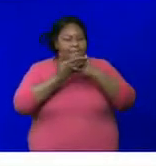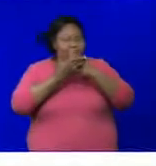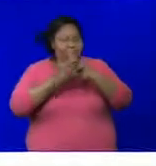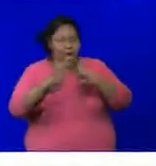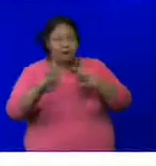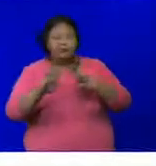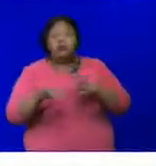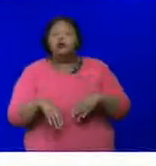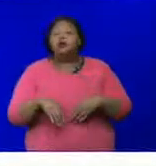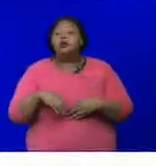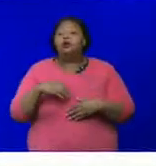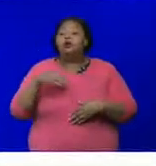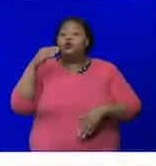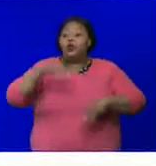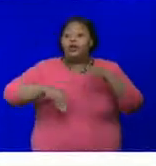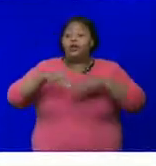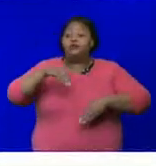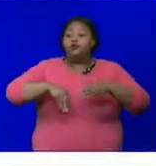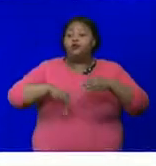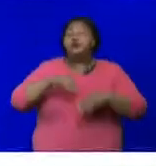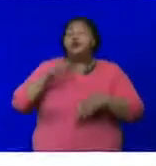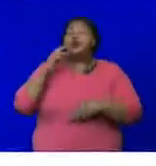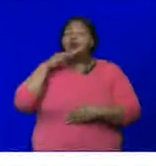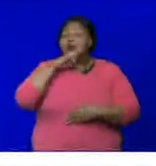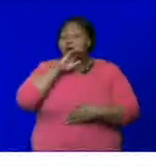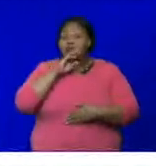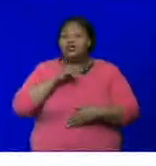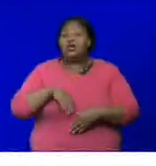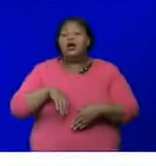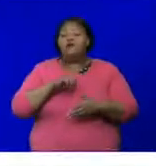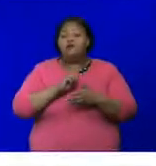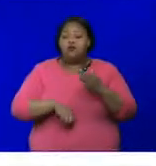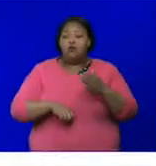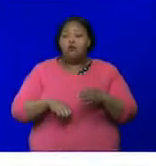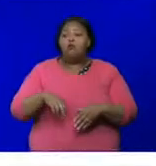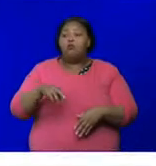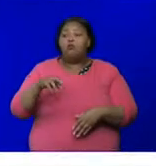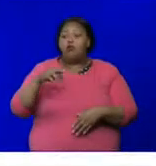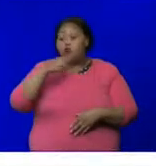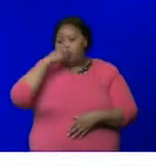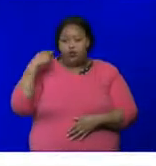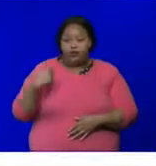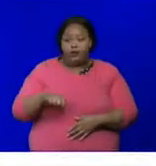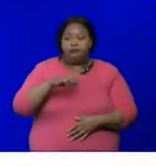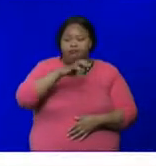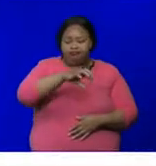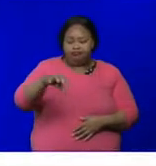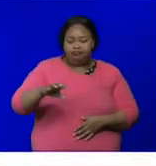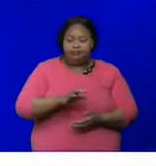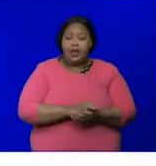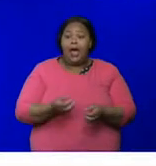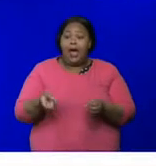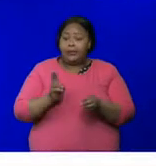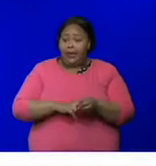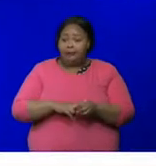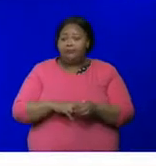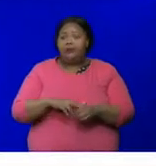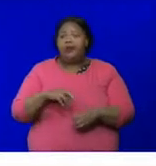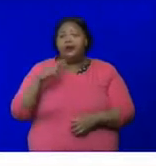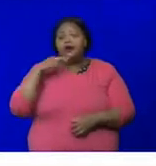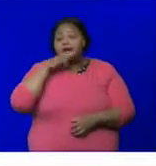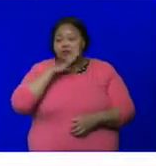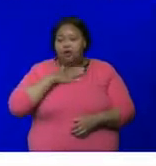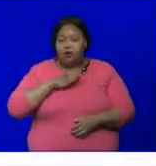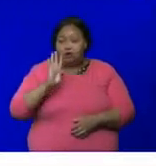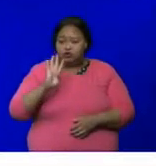letine delive le-Ukraine. Lokunye lokuhloswe live le-Russia ngalelikhetho kutsi bantfu labahlale etifundzeni letimbili